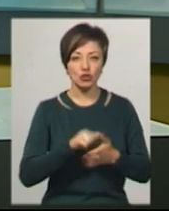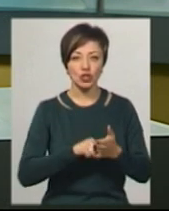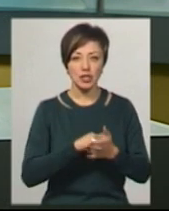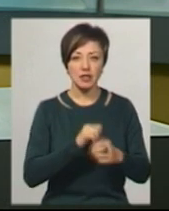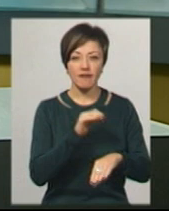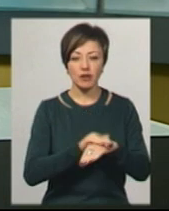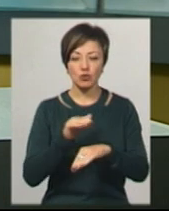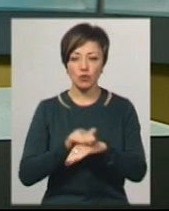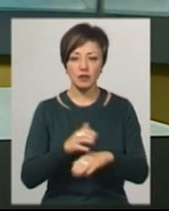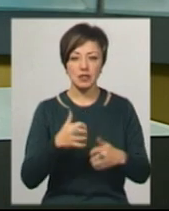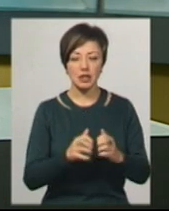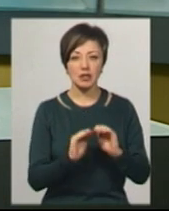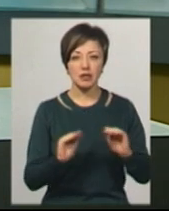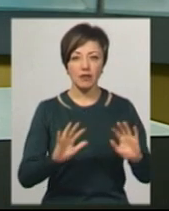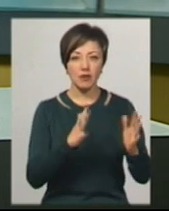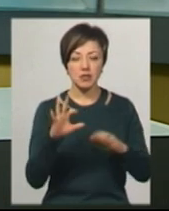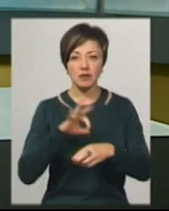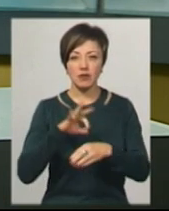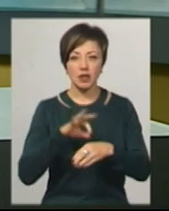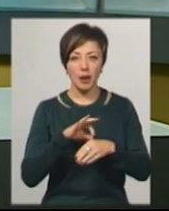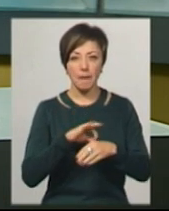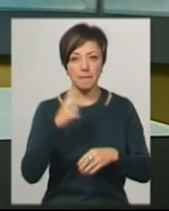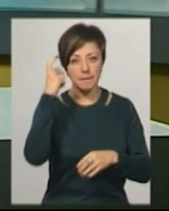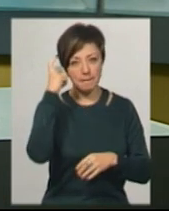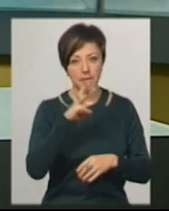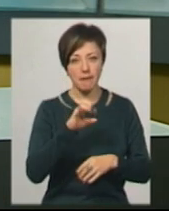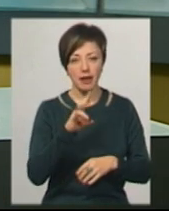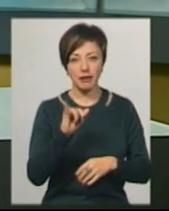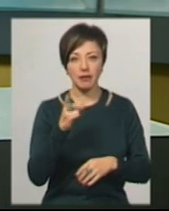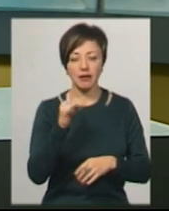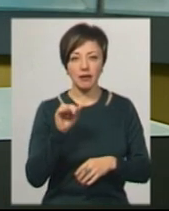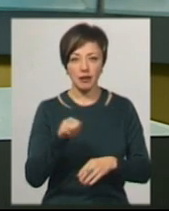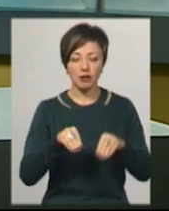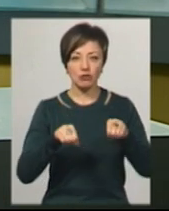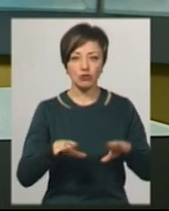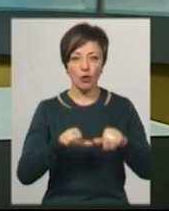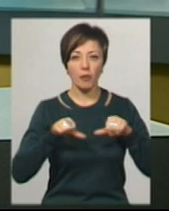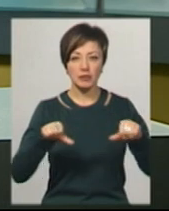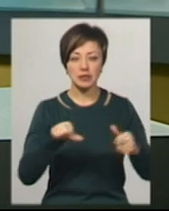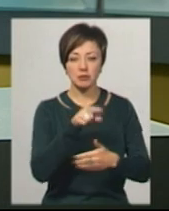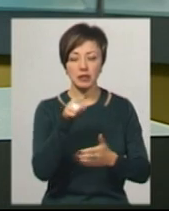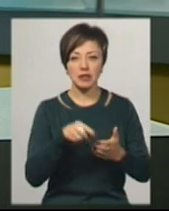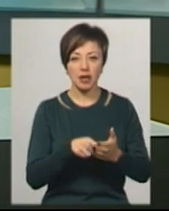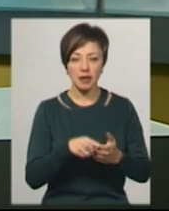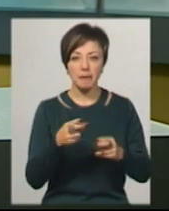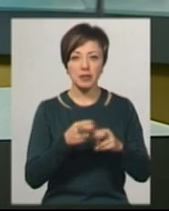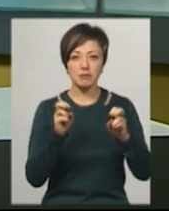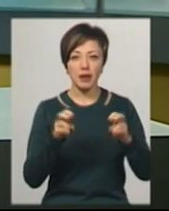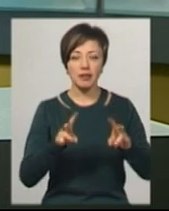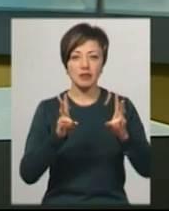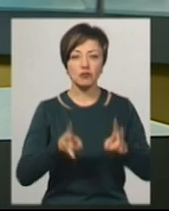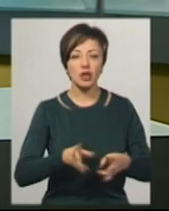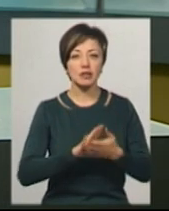зафіксовані серед школярів випадки захворювання на менінгіт. Таке рішення прийняла комісія з питань техногенно-екологічної безпеки та